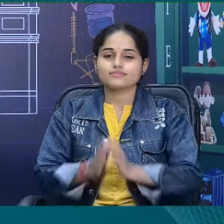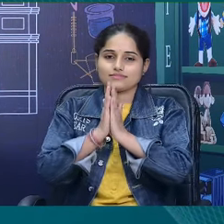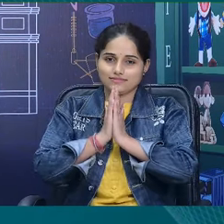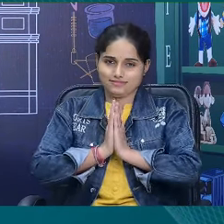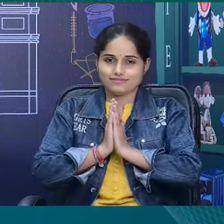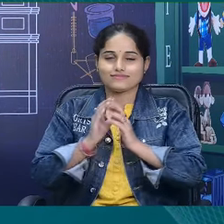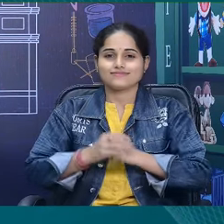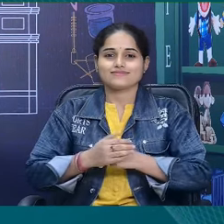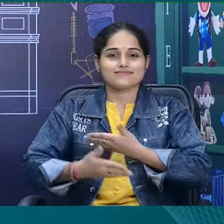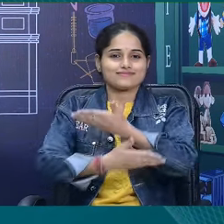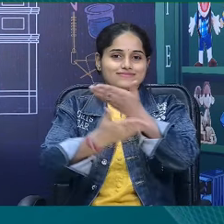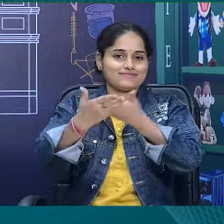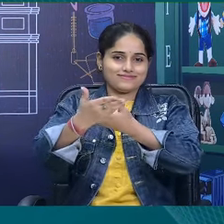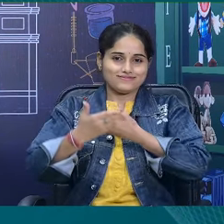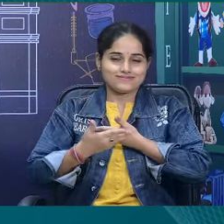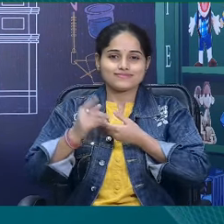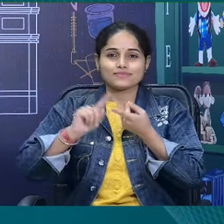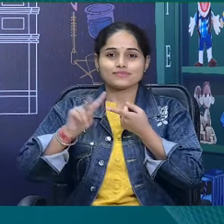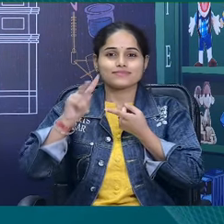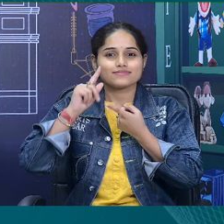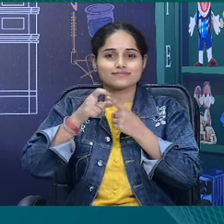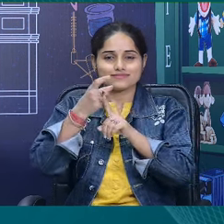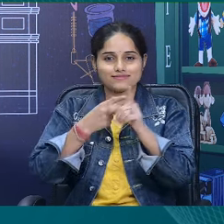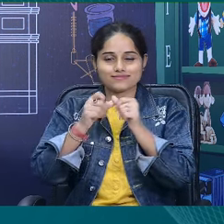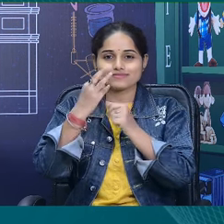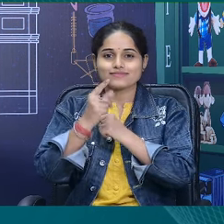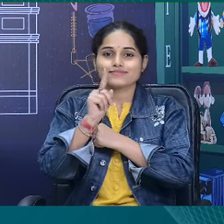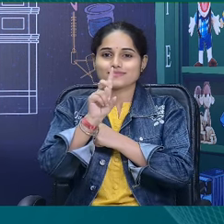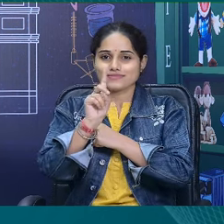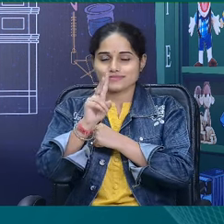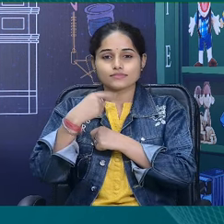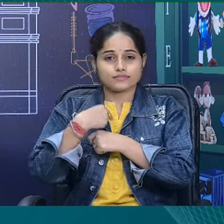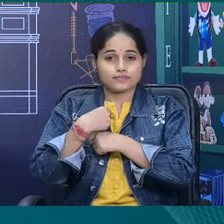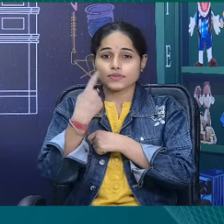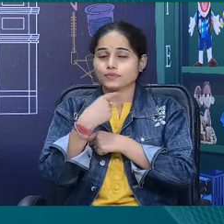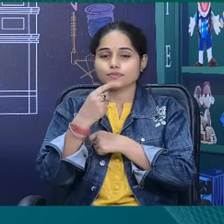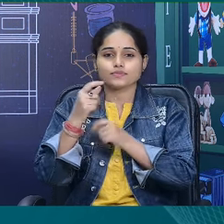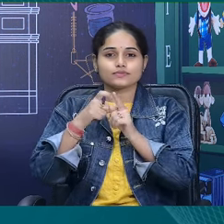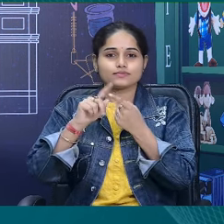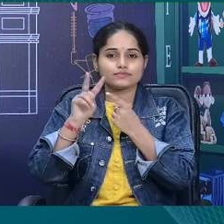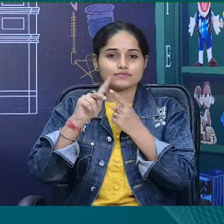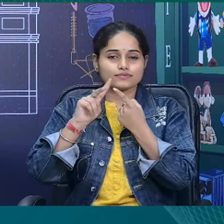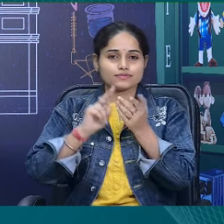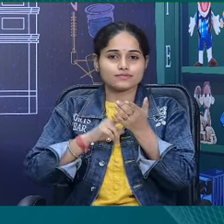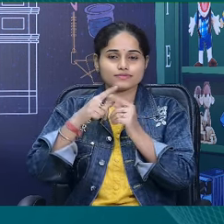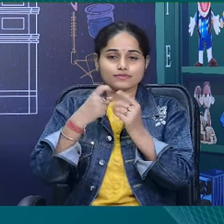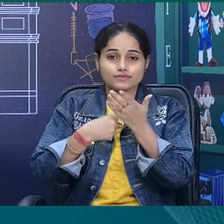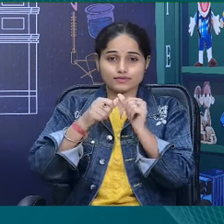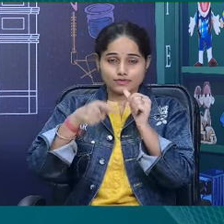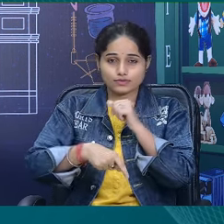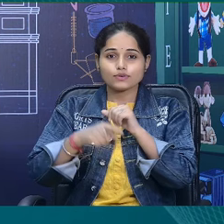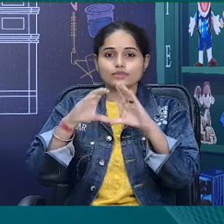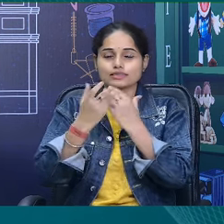नमस्कार स्वागत है आप सभी का ई विद्या चैनल नंबर 12 पर मैं हूं देवेंद्र त्रिपाठी और आज के इस सेशन में क्लास